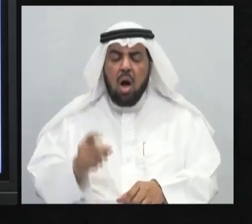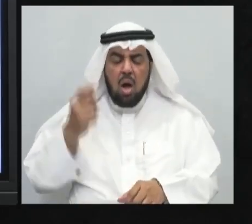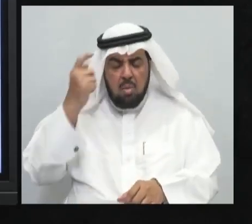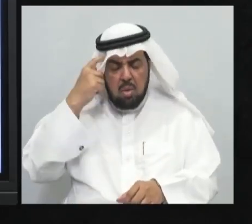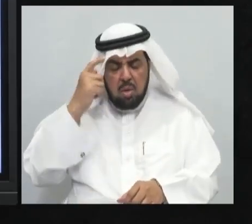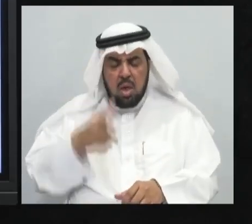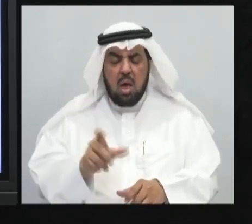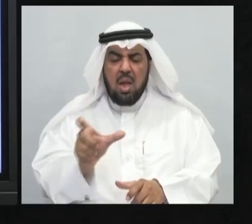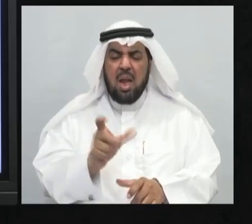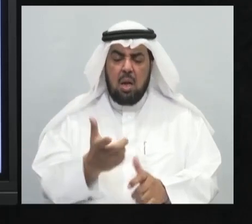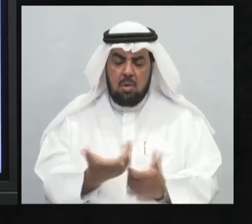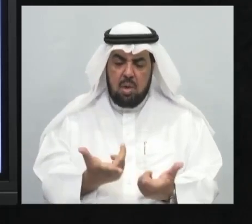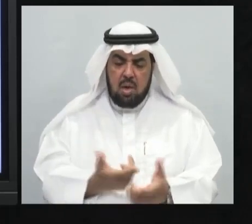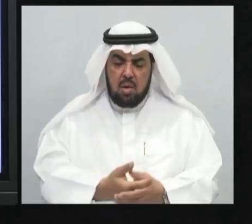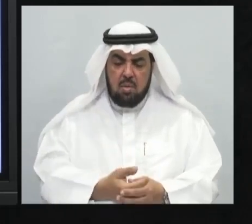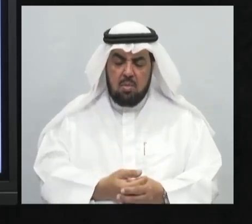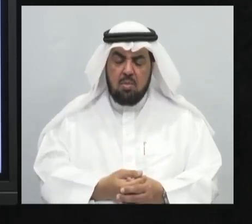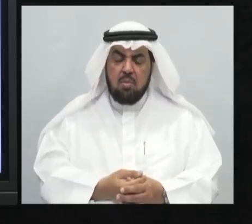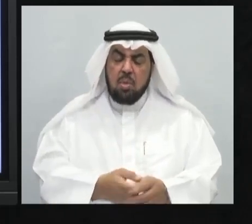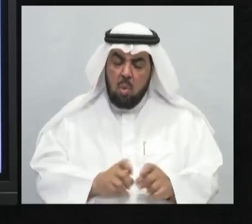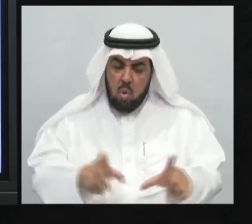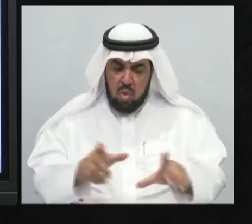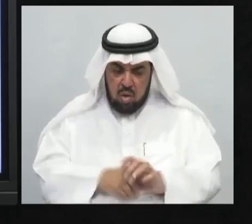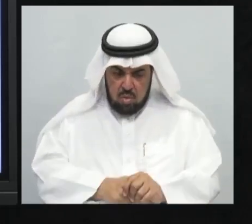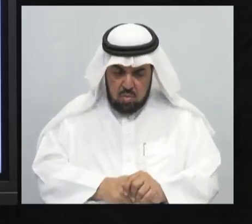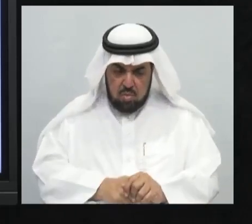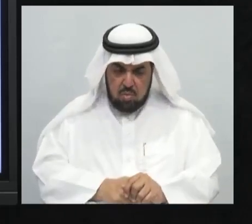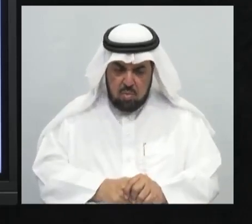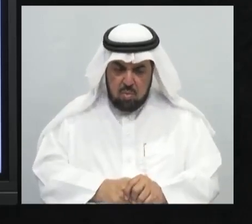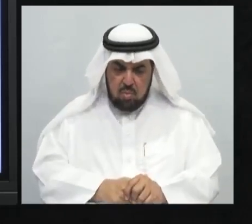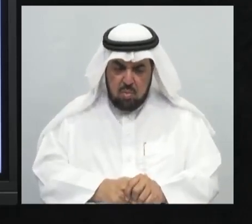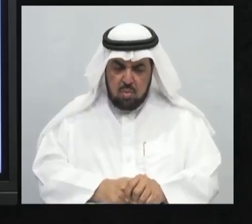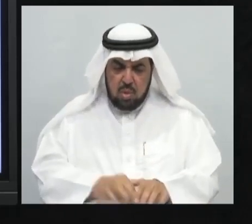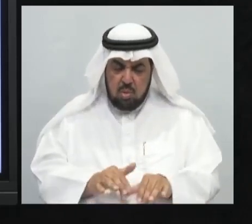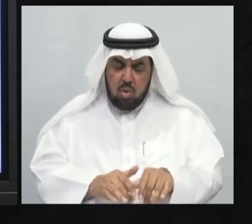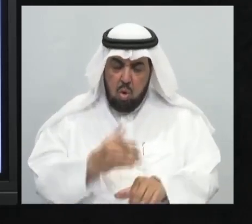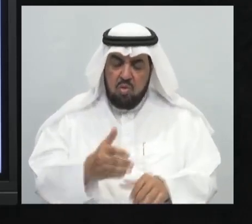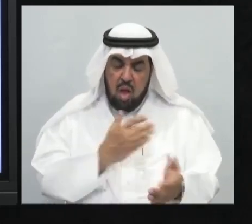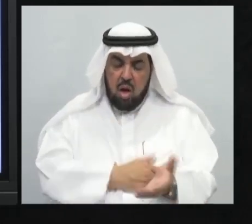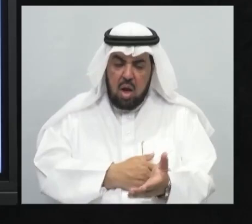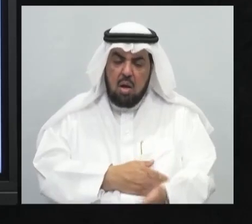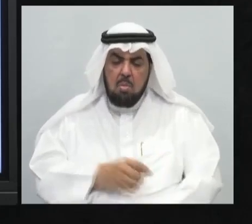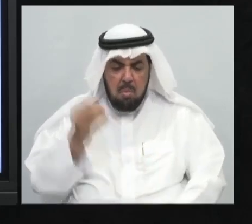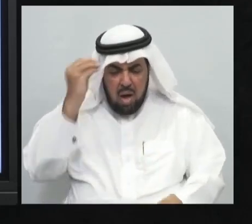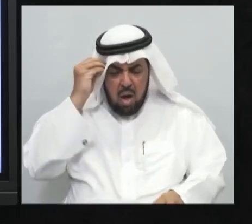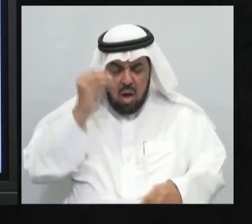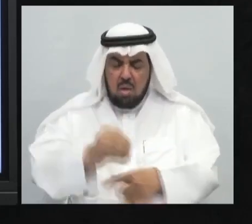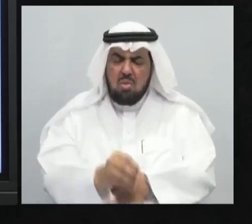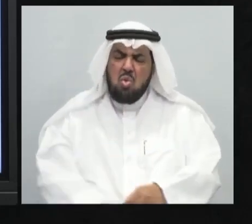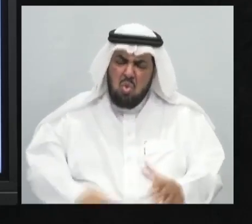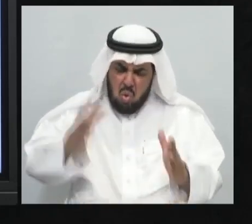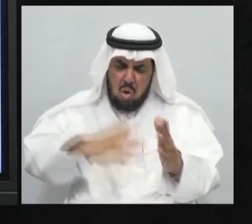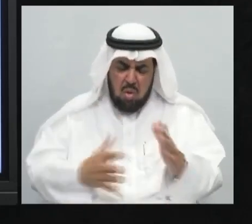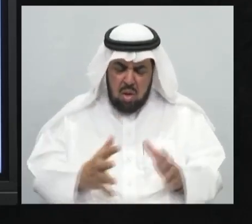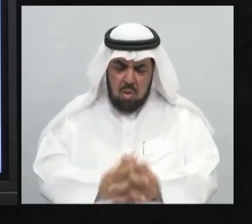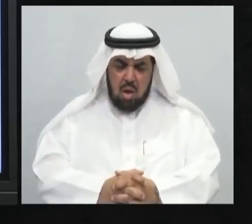بهذه المصطلح كيف توضحها لا تكتب بعد كل مصطلح في التقرير معناه هنا سيزد حم